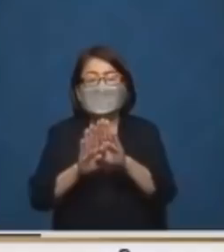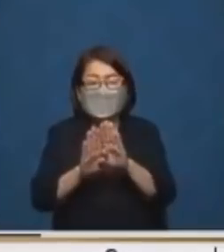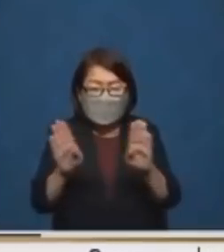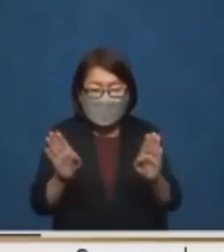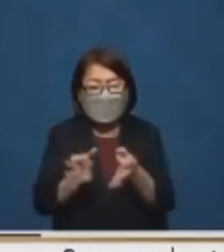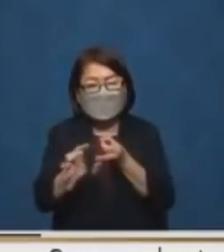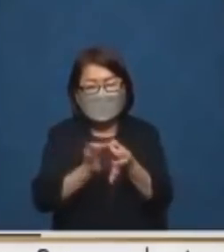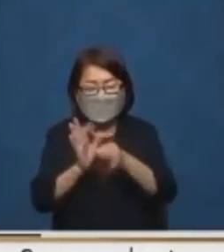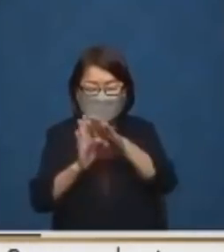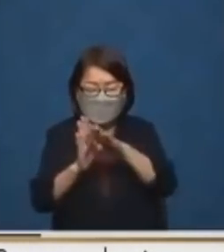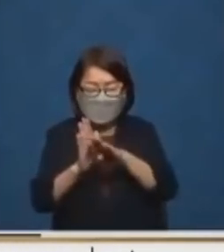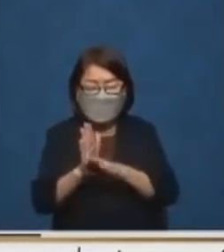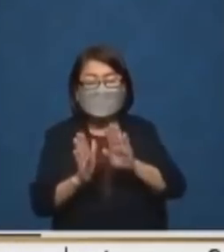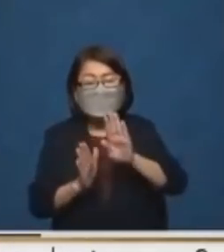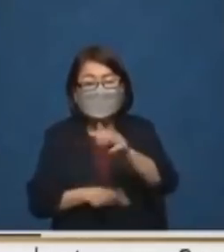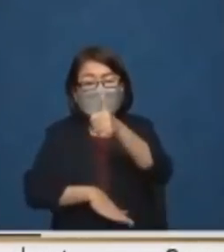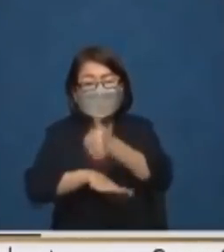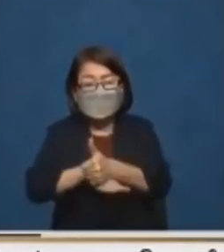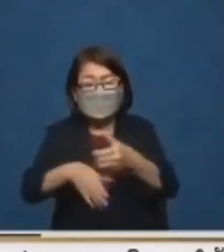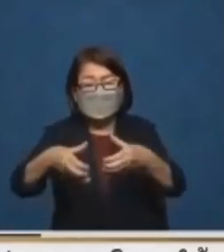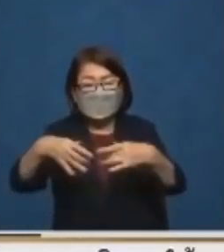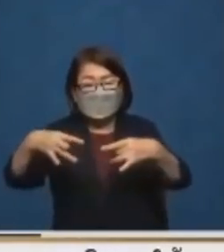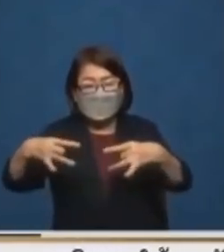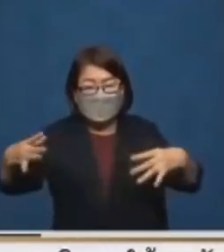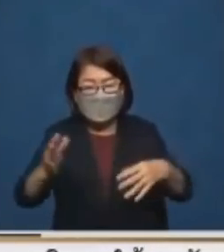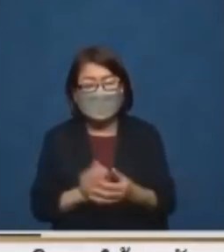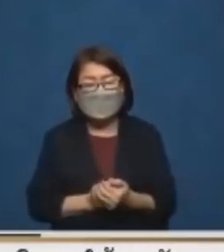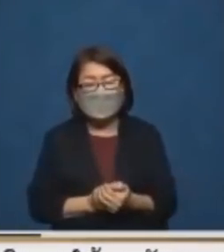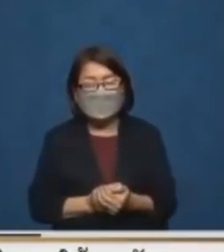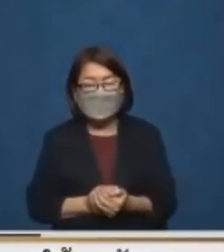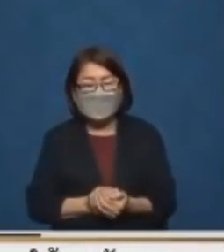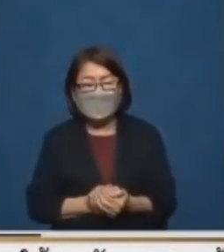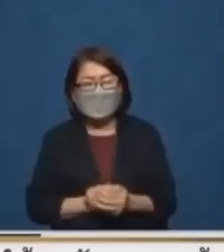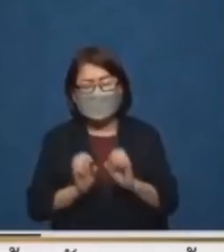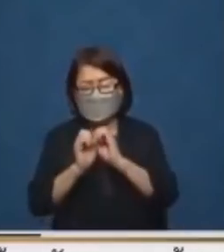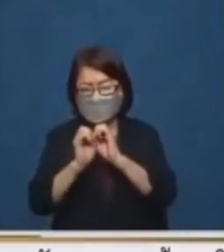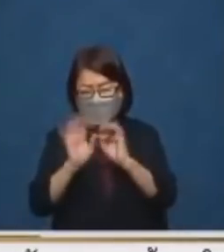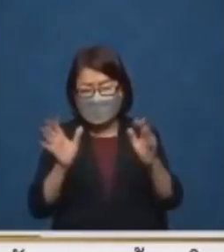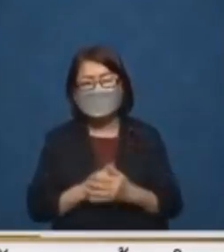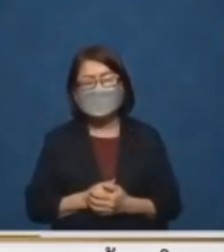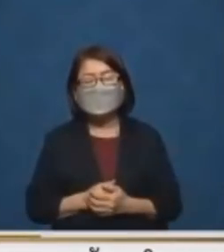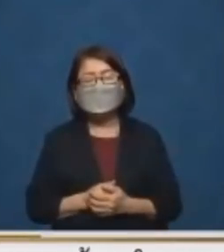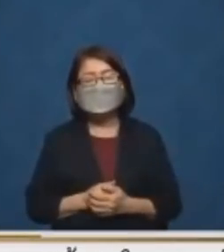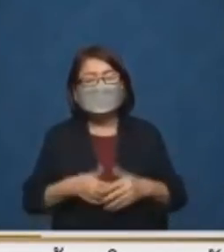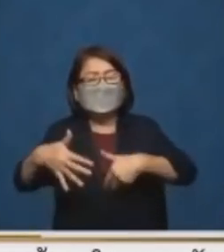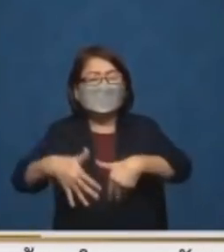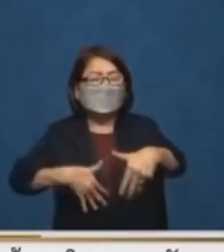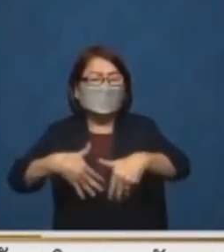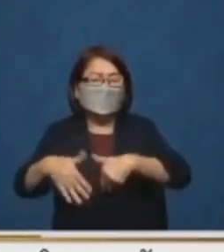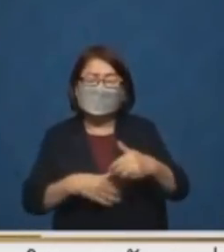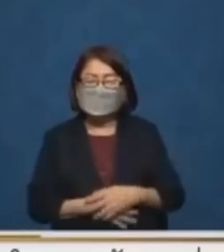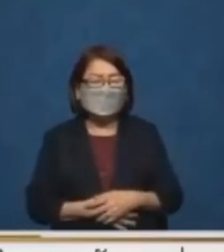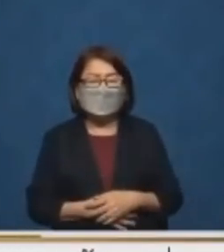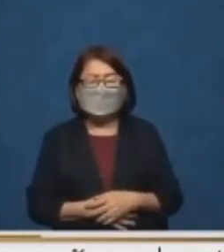ฝ่ายค้านเห็ได้ชัดวาวันนี้ พี่น้องประชาชนได้เสื่อมสัทธาขาดความเชื่อม